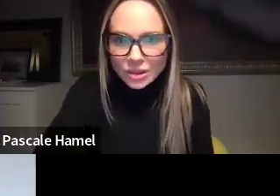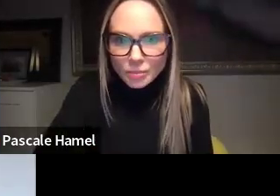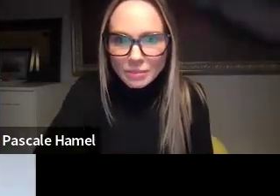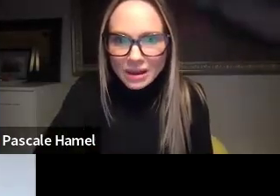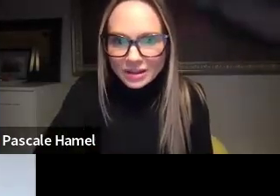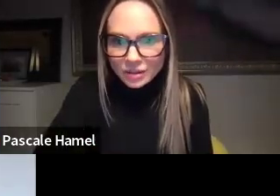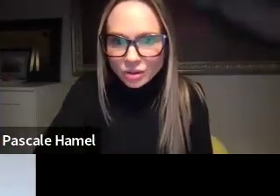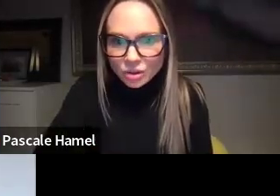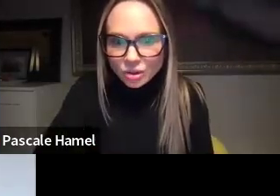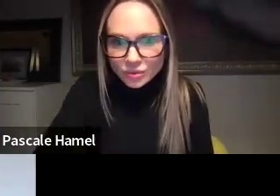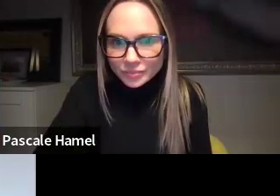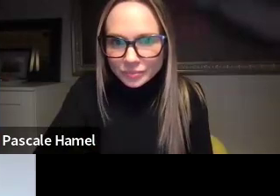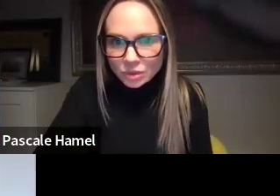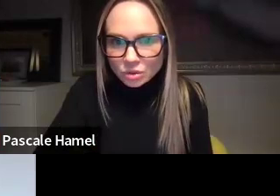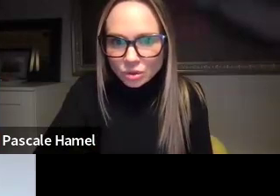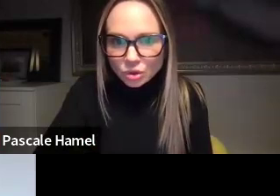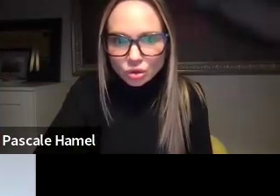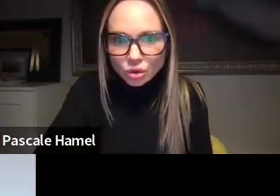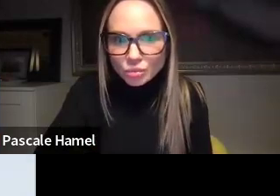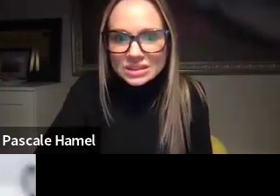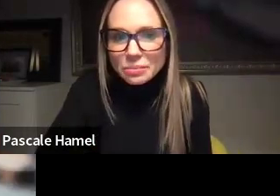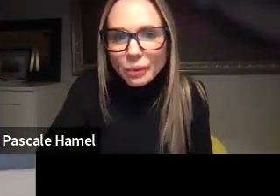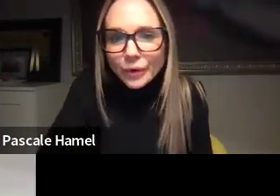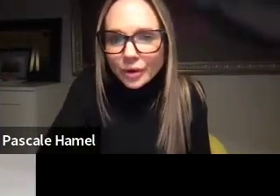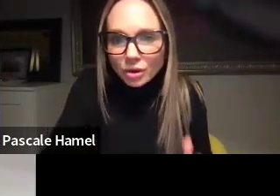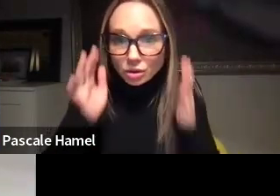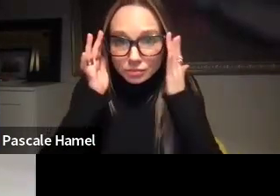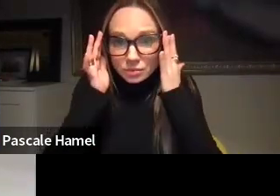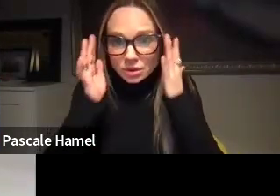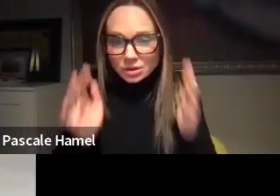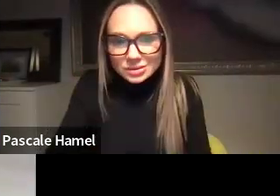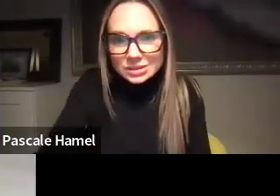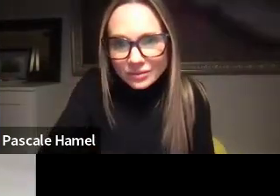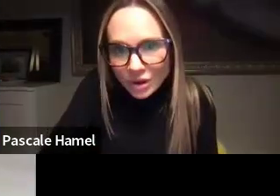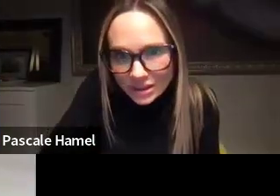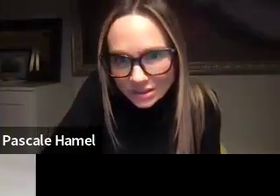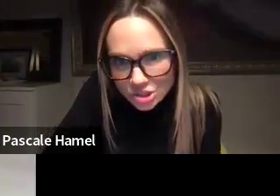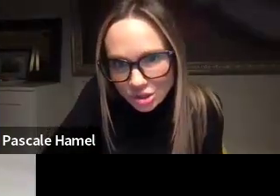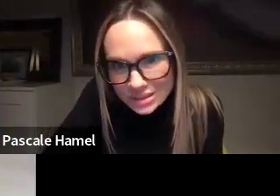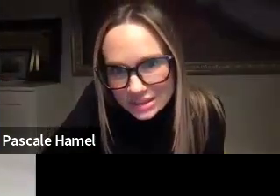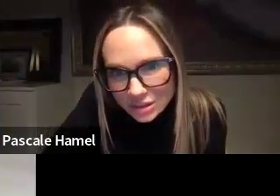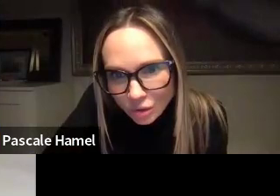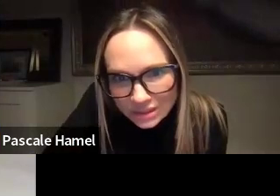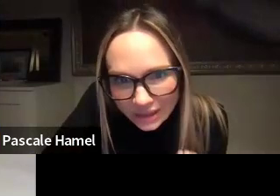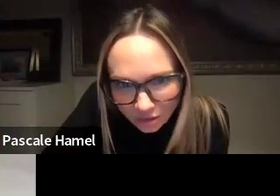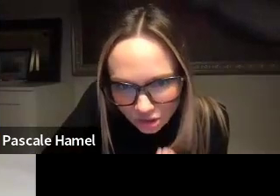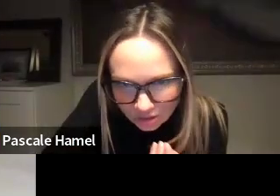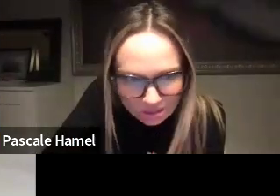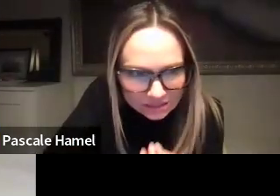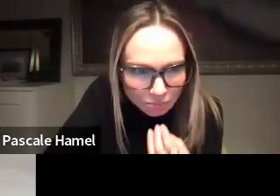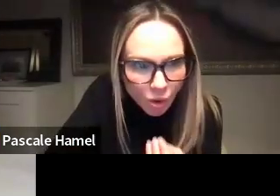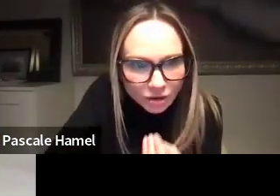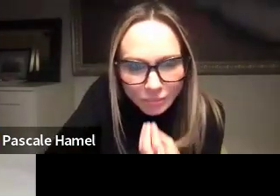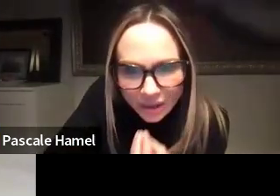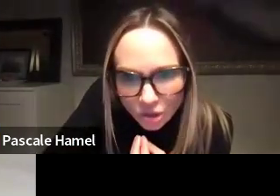ils ont énormément de trucs. Puis c'est pas, tu sais, voyez le t-shirt ici, on dirait, je